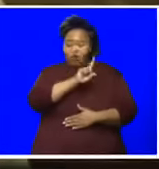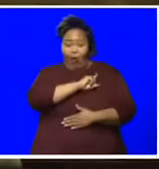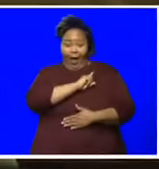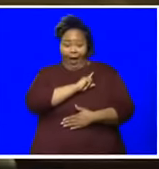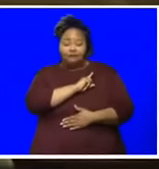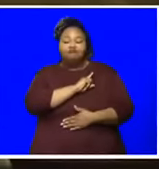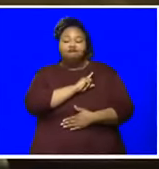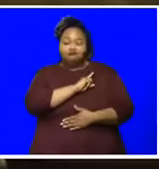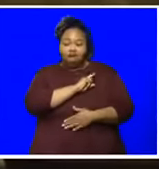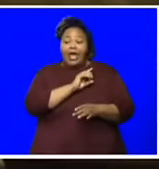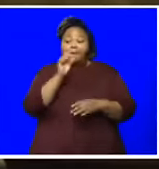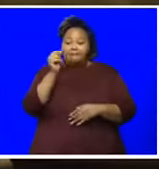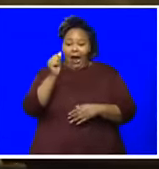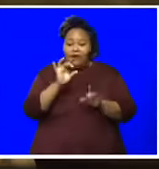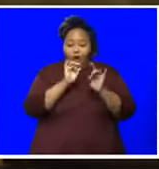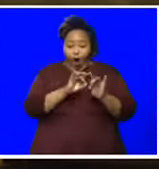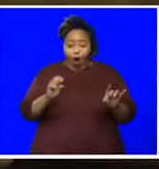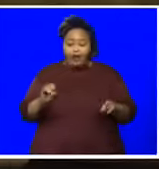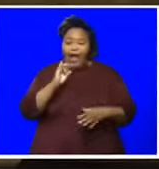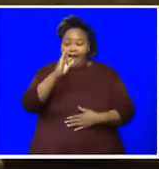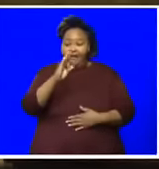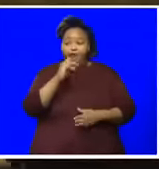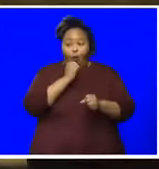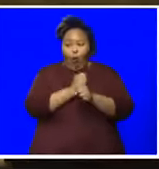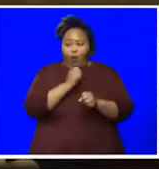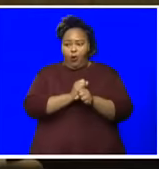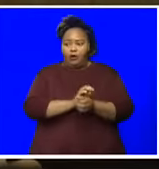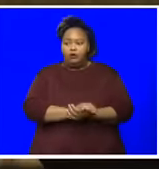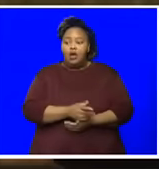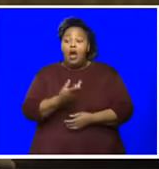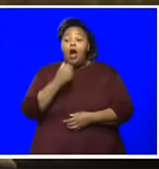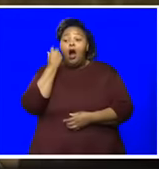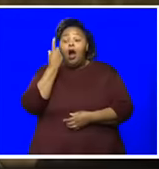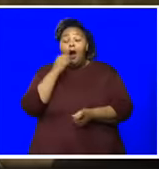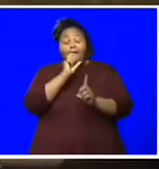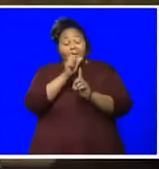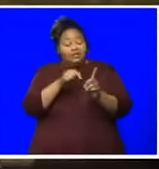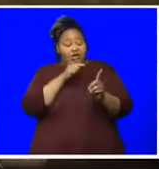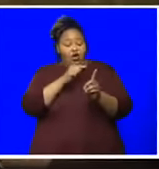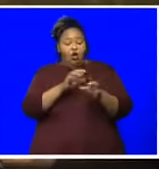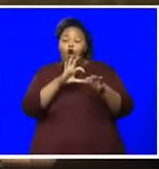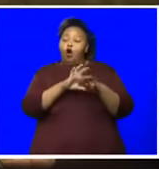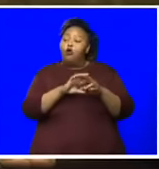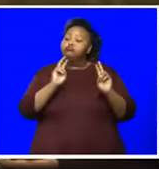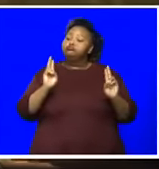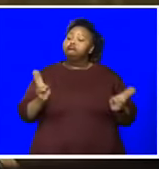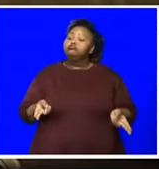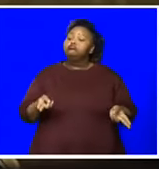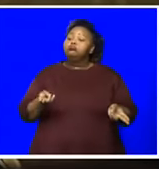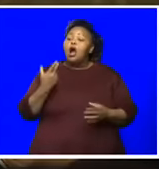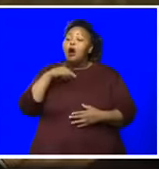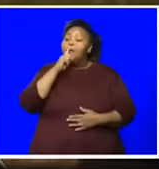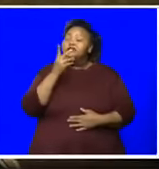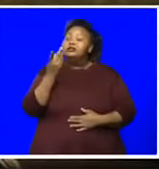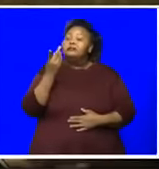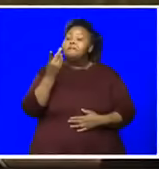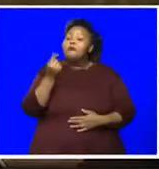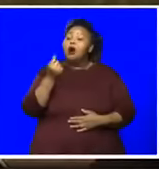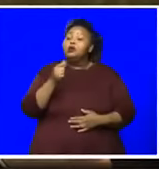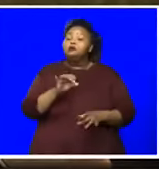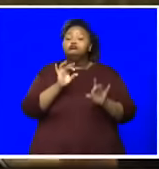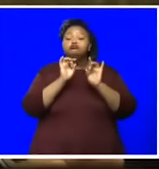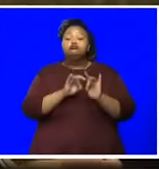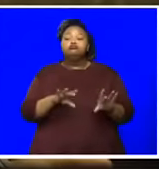mangabe dawuhola nje uhleti uthi wena awusafuni ukusebenza because usebenza nema-junior akuvakali ibi imali emasevisi enhlayiphuma nje imali